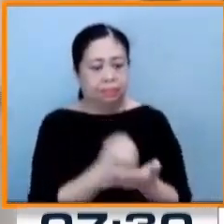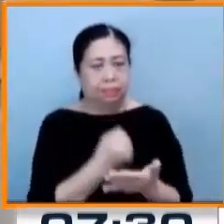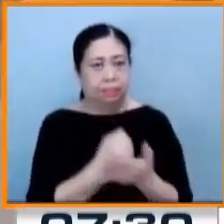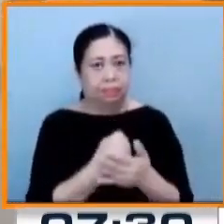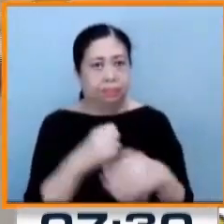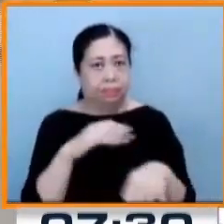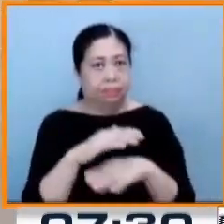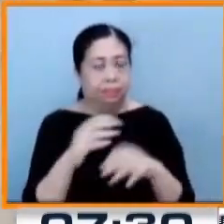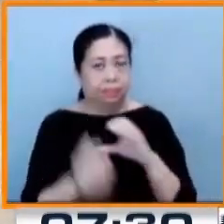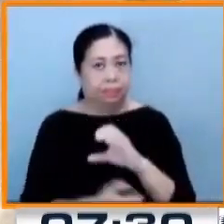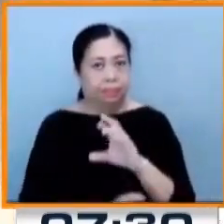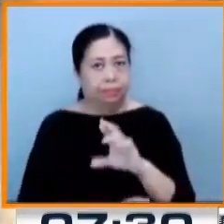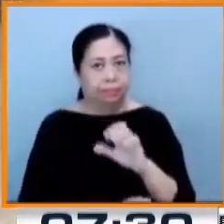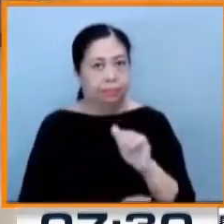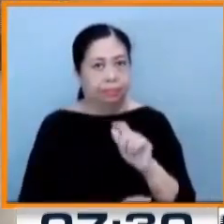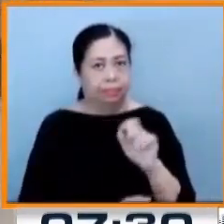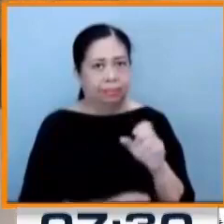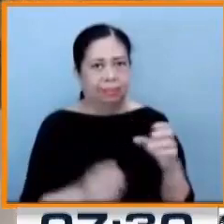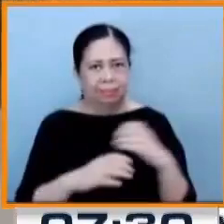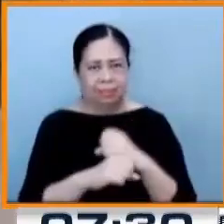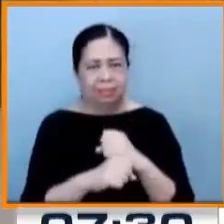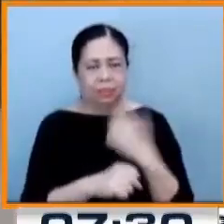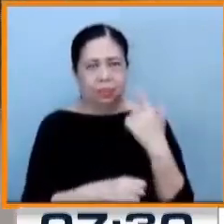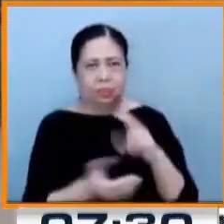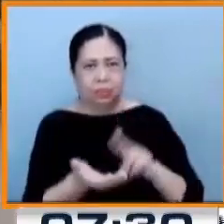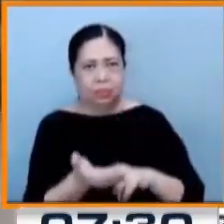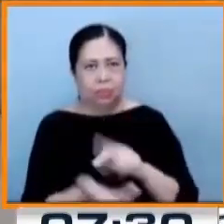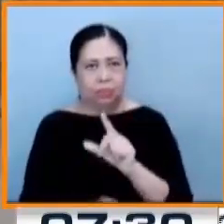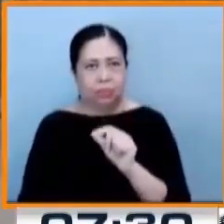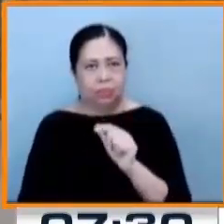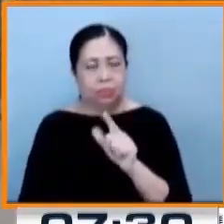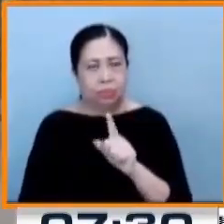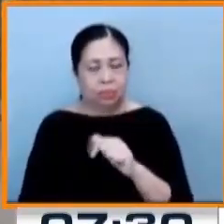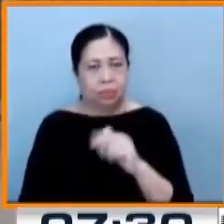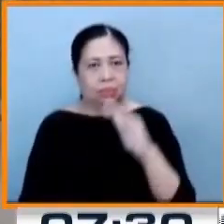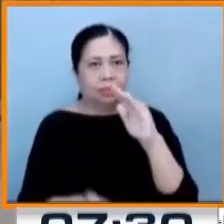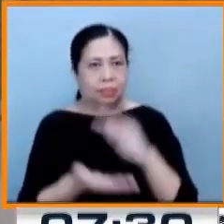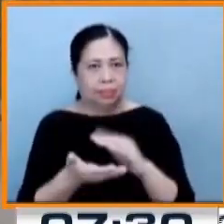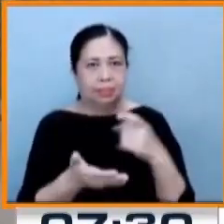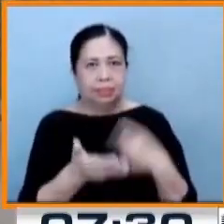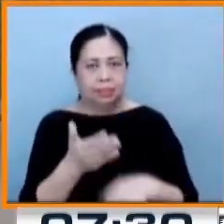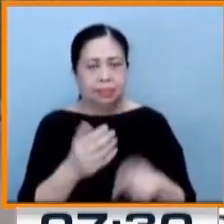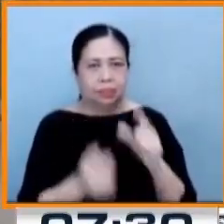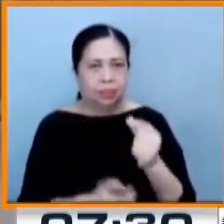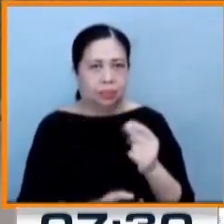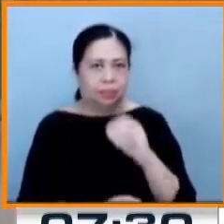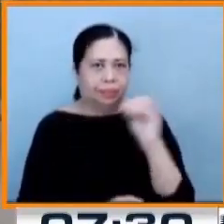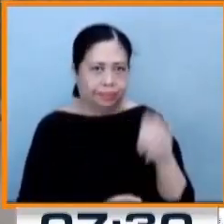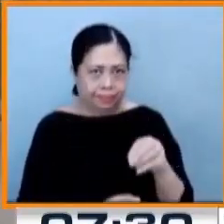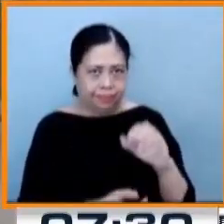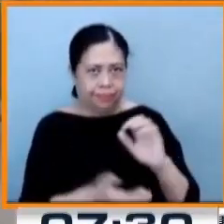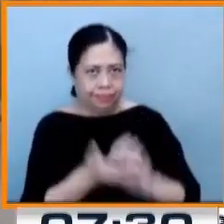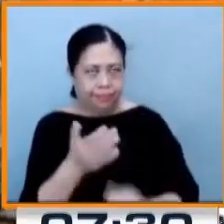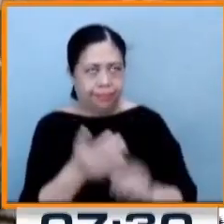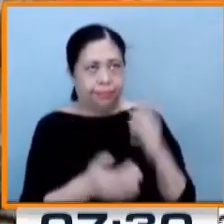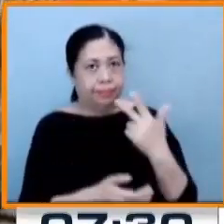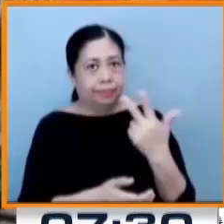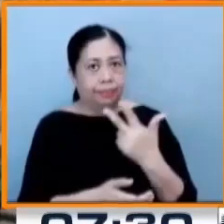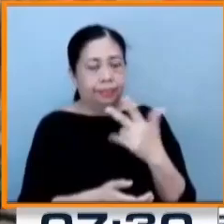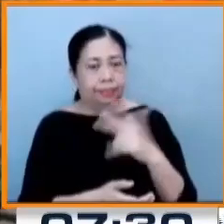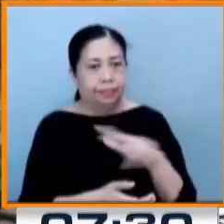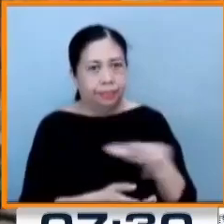noong 2021, nabawasan ng corporate income tax ng 20% mula sa dating 33%.